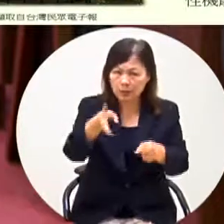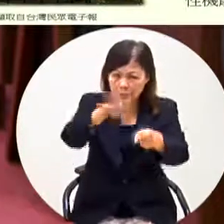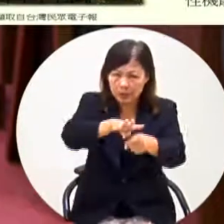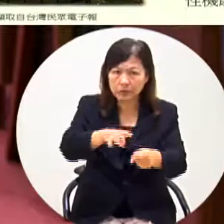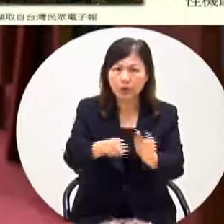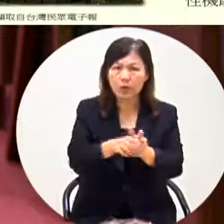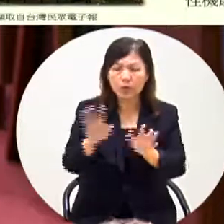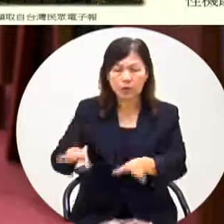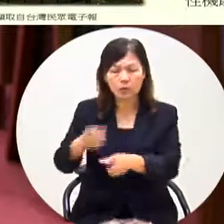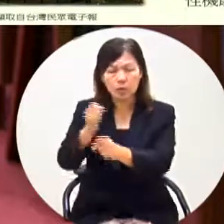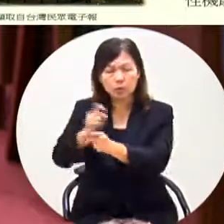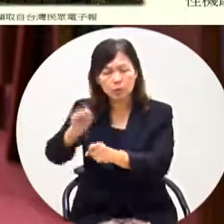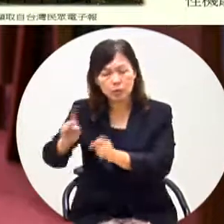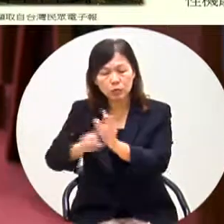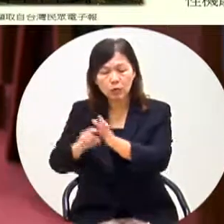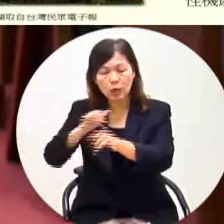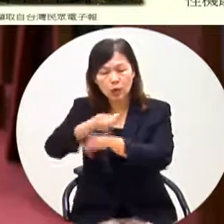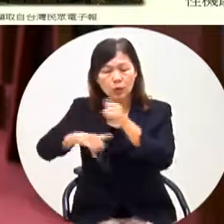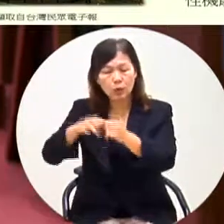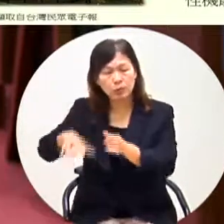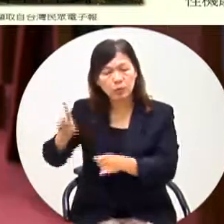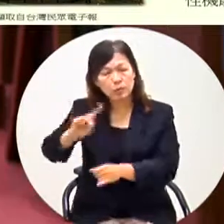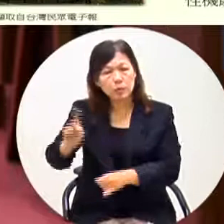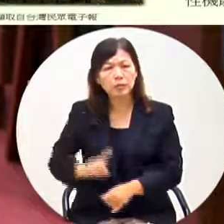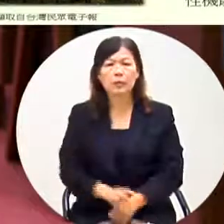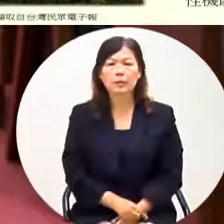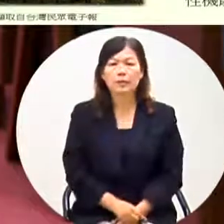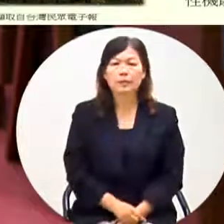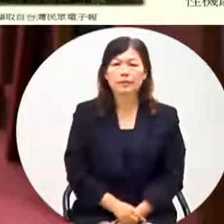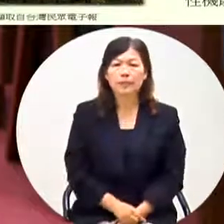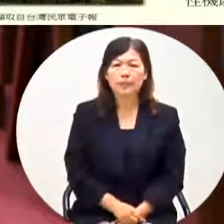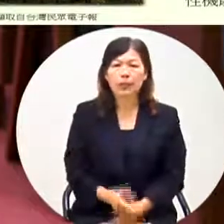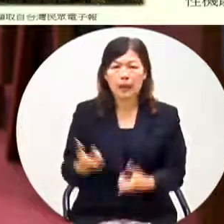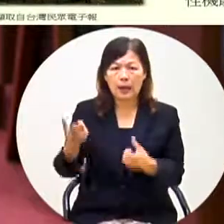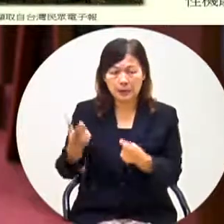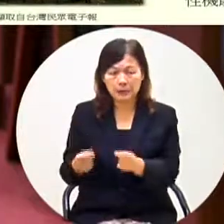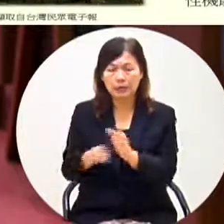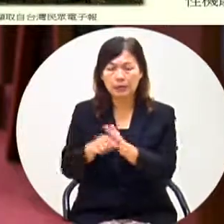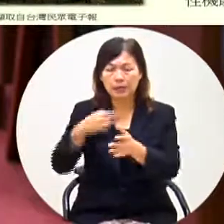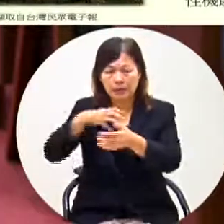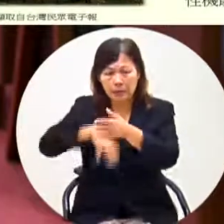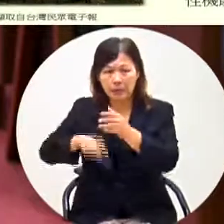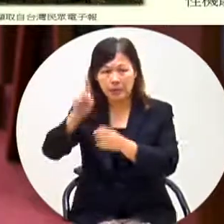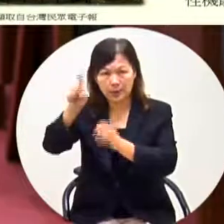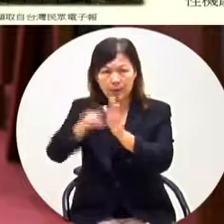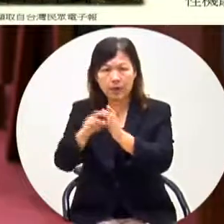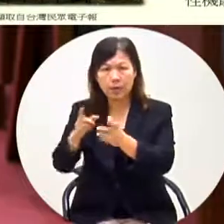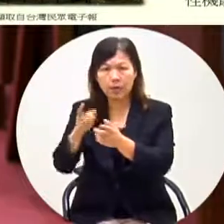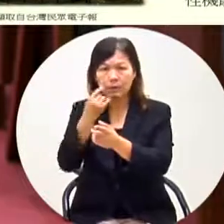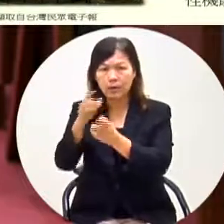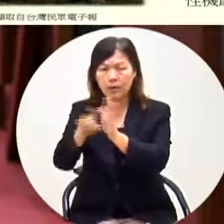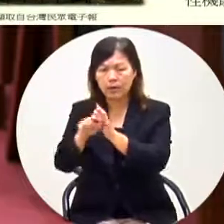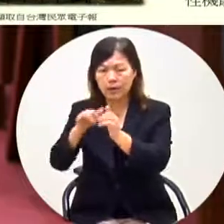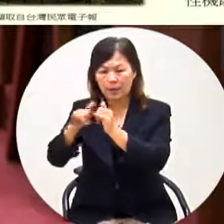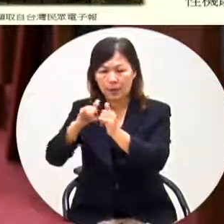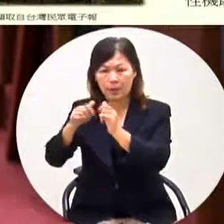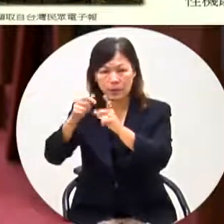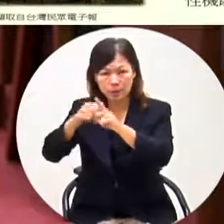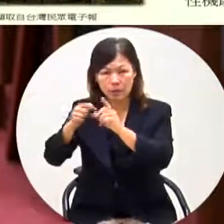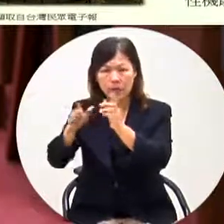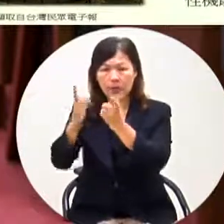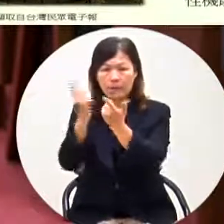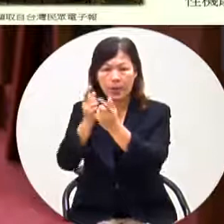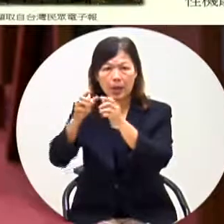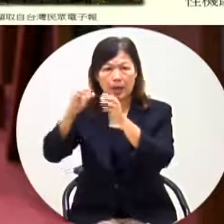吗？还在使用八卦里里面有一个北屋社区，北屋社区当时的建商为了